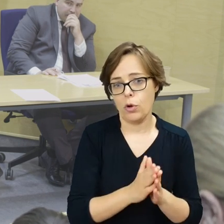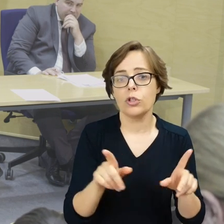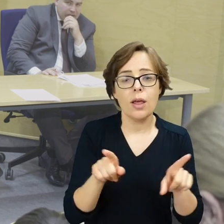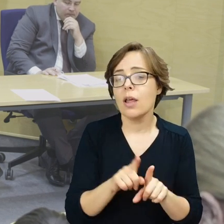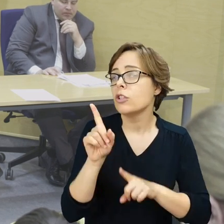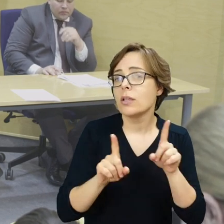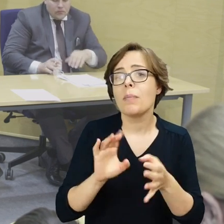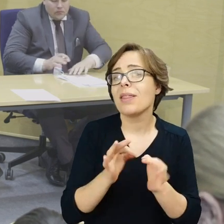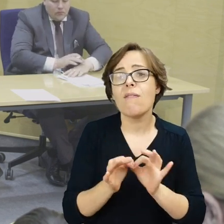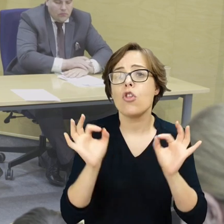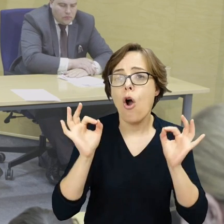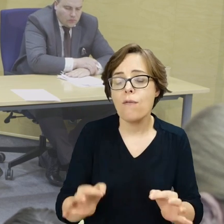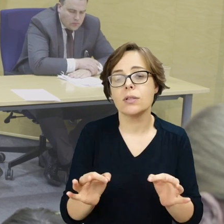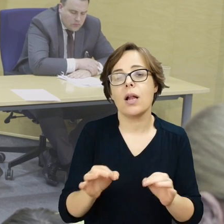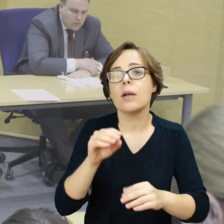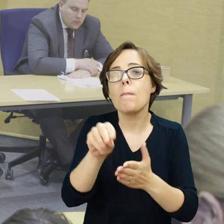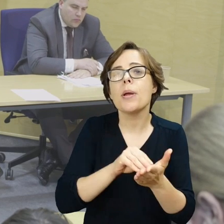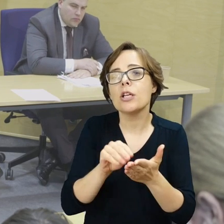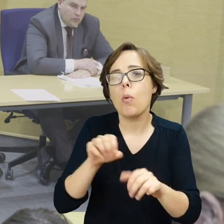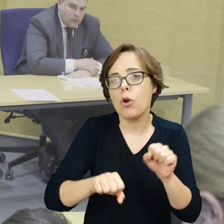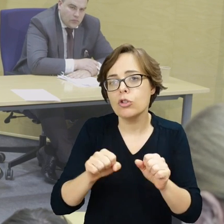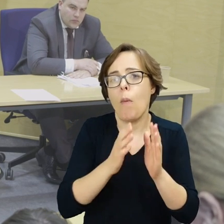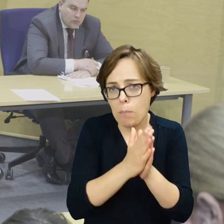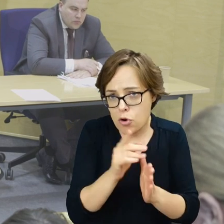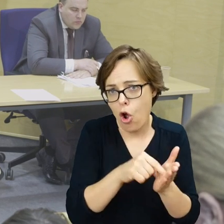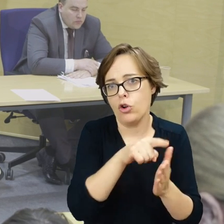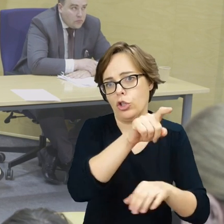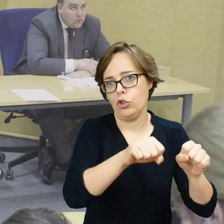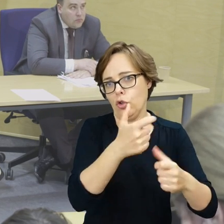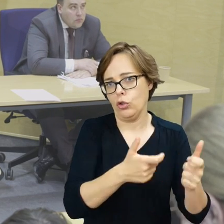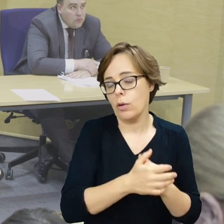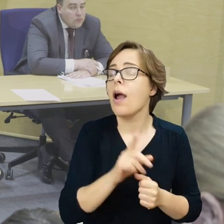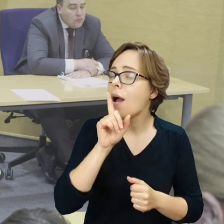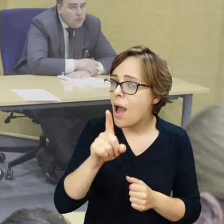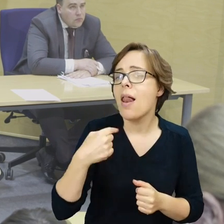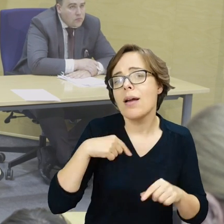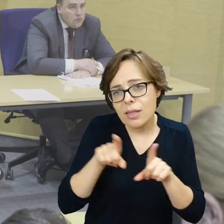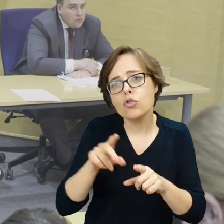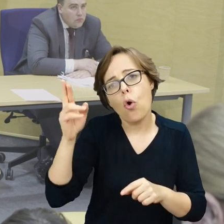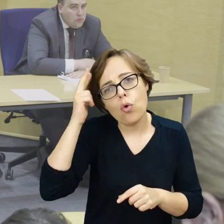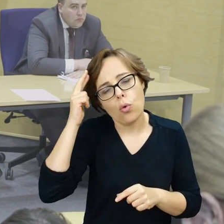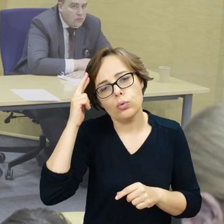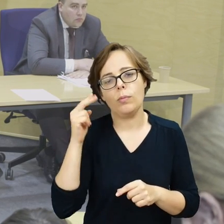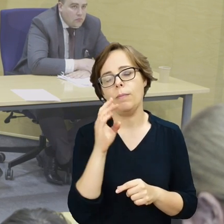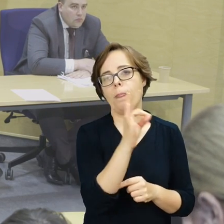piśmie procesowym. Ale rozumiem też pewną logikę instancji. Sąd może pójść do